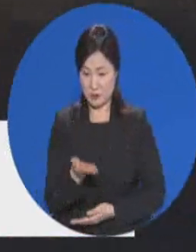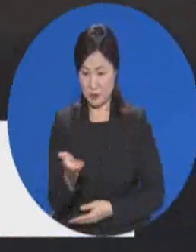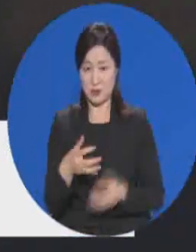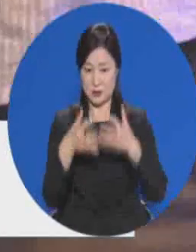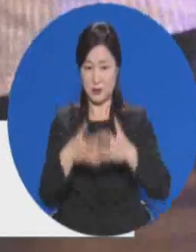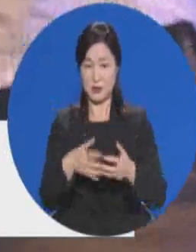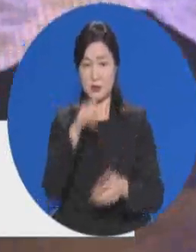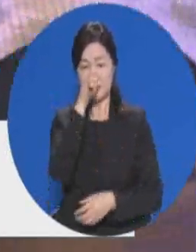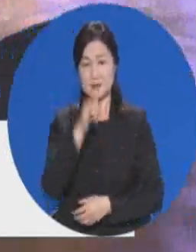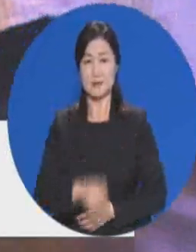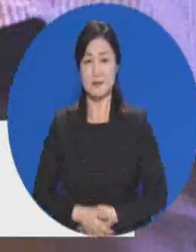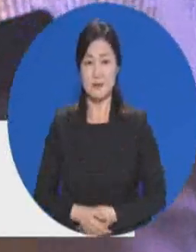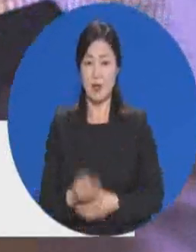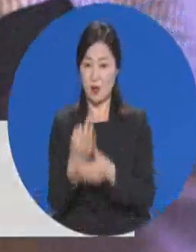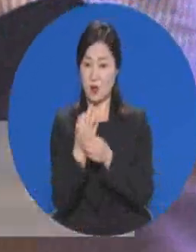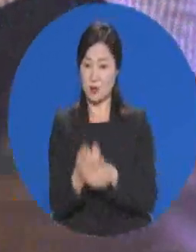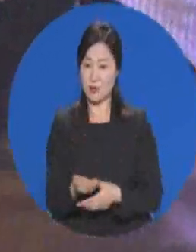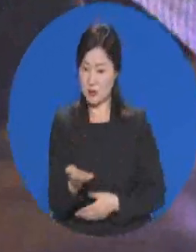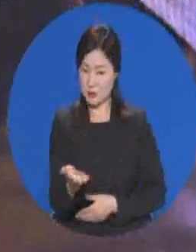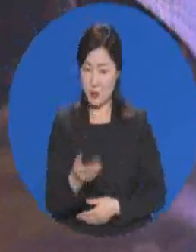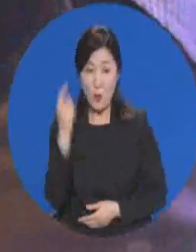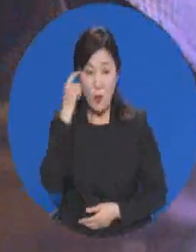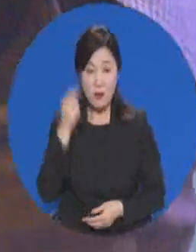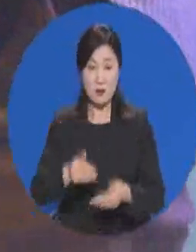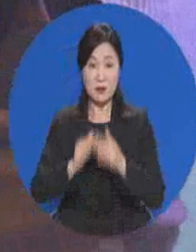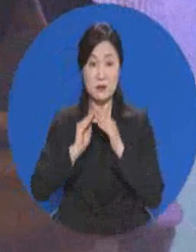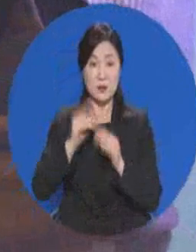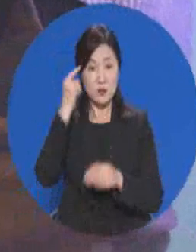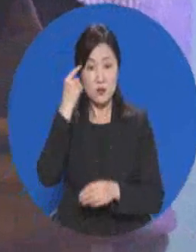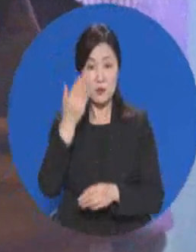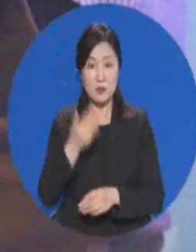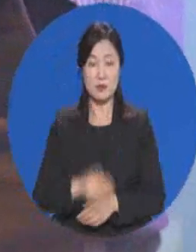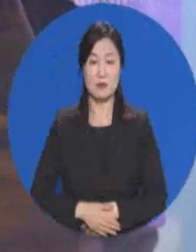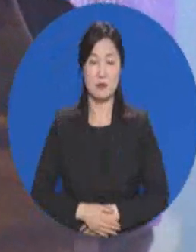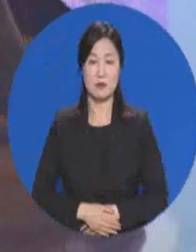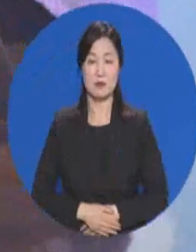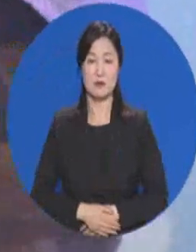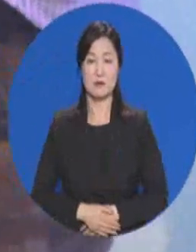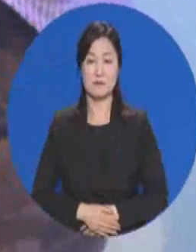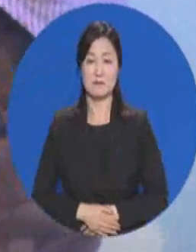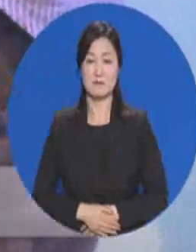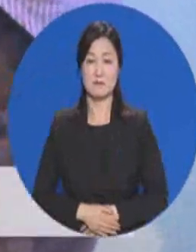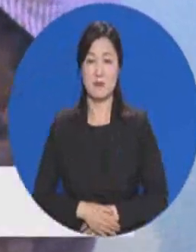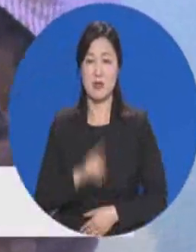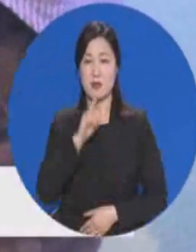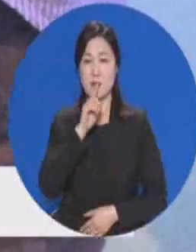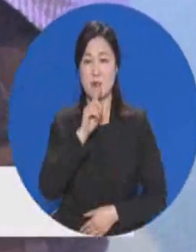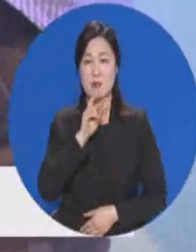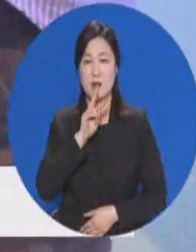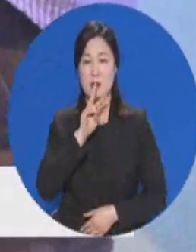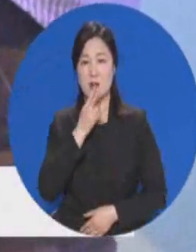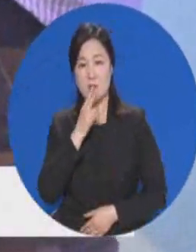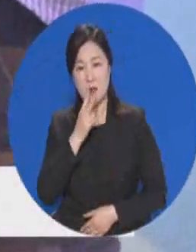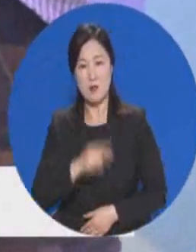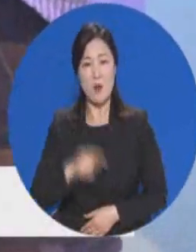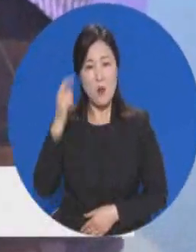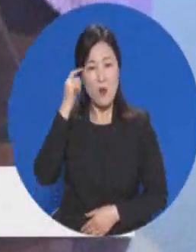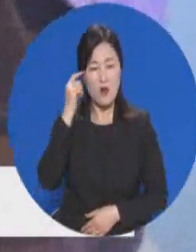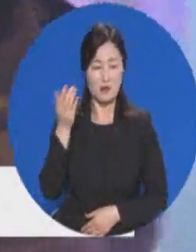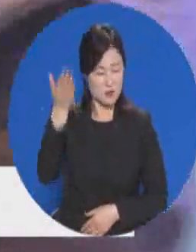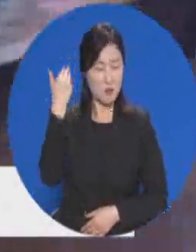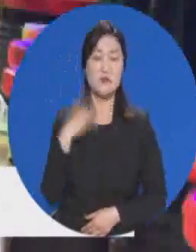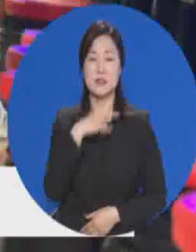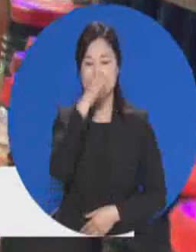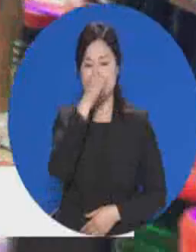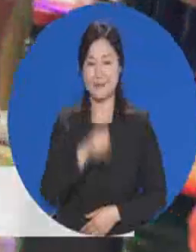있습니다. 현금 지급기를 왜 설치했는지 묻자 얼버무립니다. 원래 다 있었어요. 원래부터 있었어요? 왜 그런 거